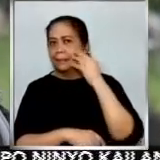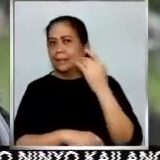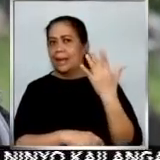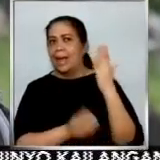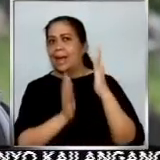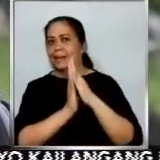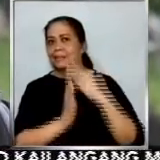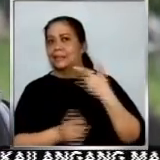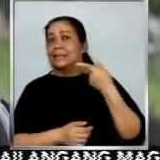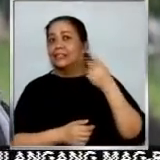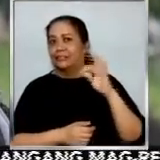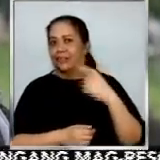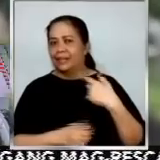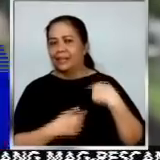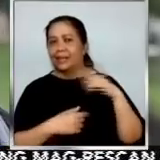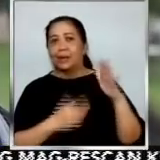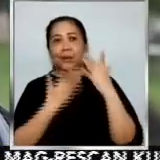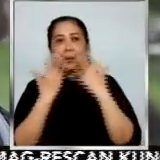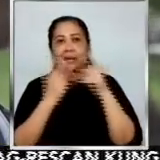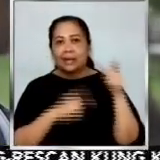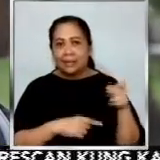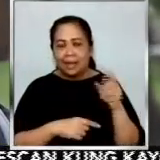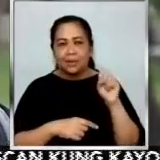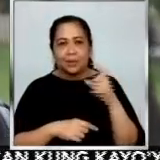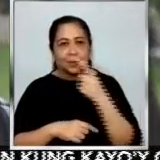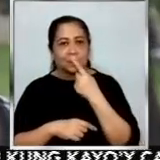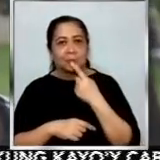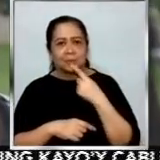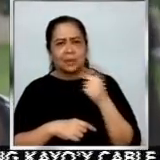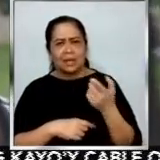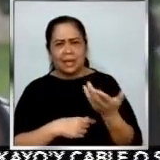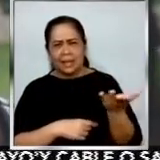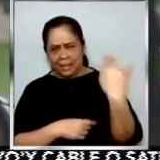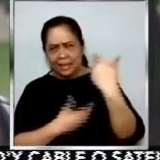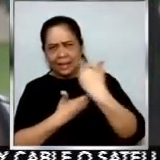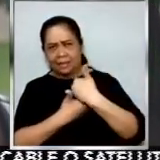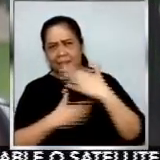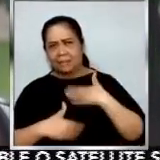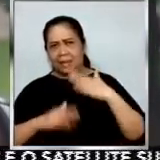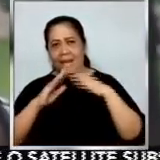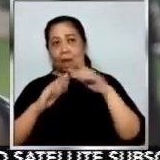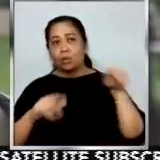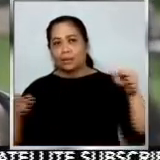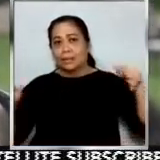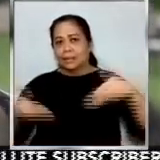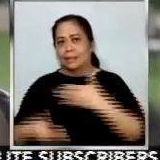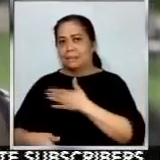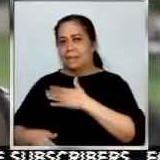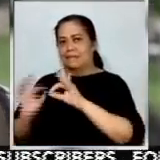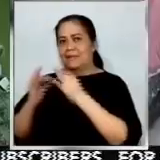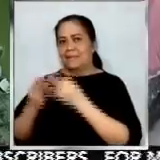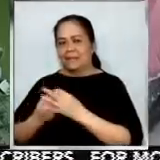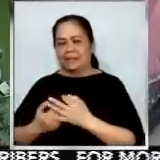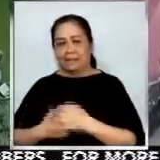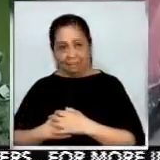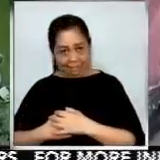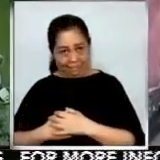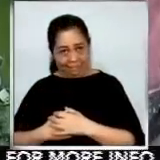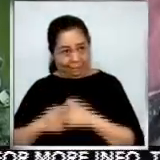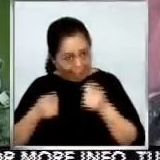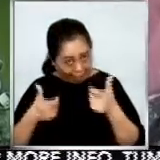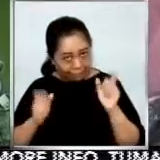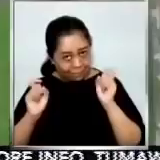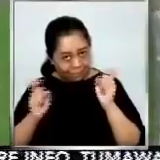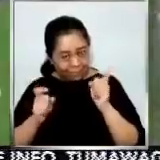girlfriend, birthday niya. So sinabi niya na pumunta ka dito sa bahay namin, ipapakilala kita sa pamilya ko. Agad-agad.